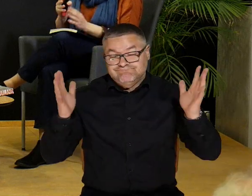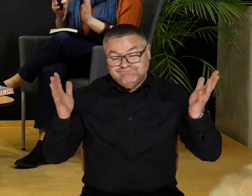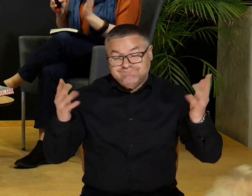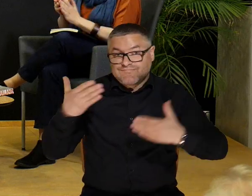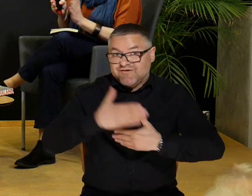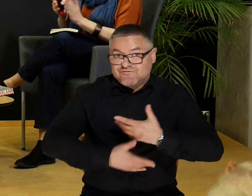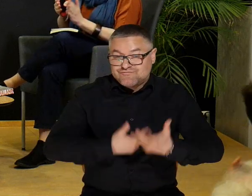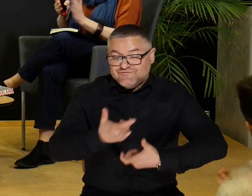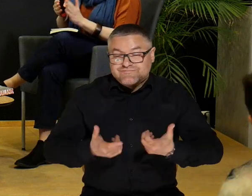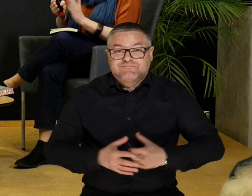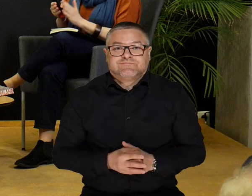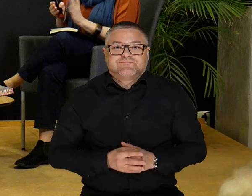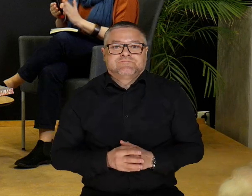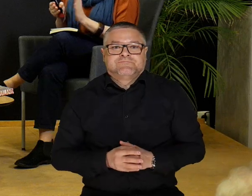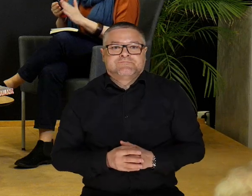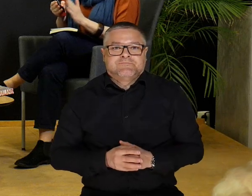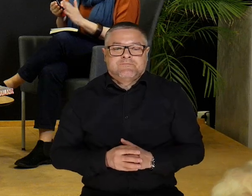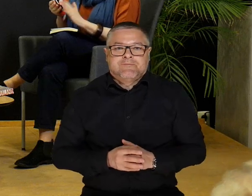koniec.